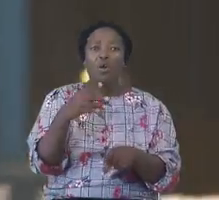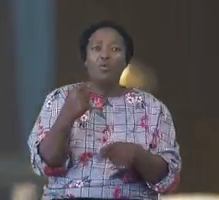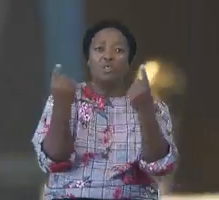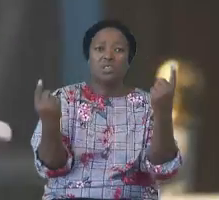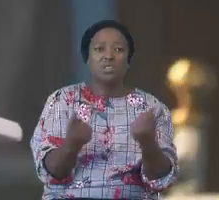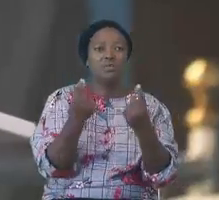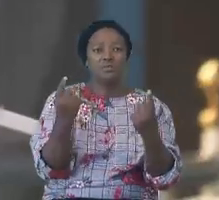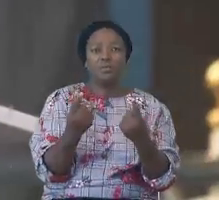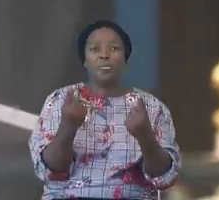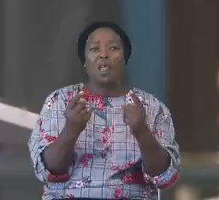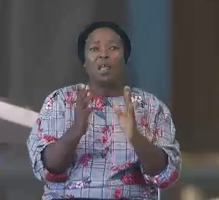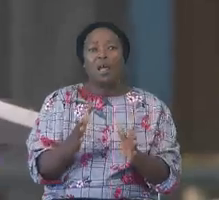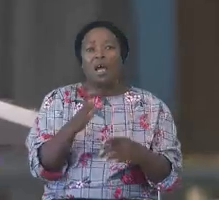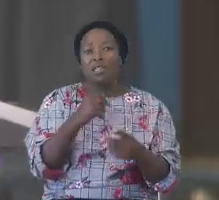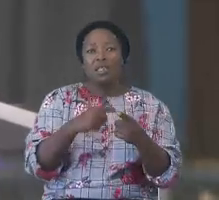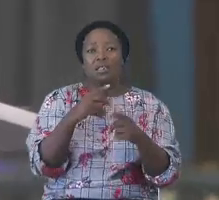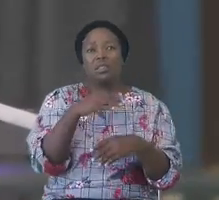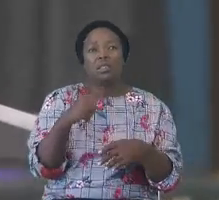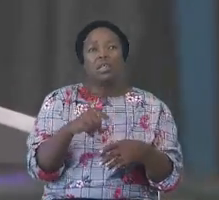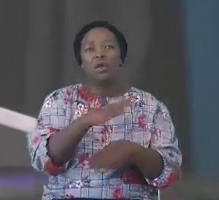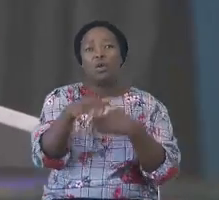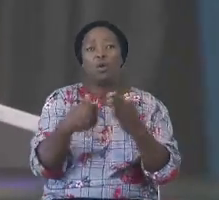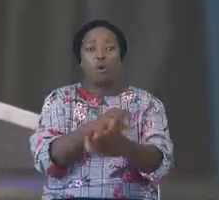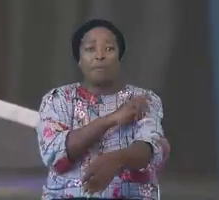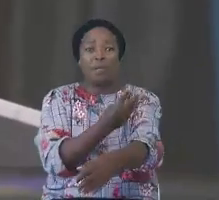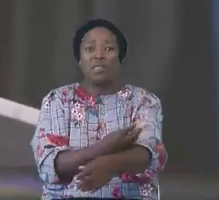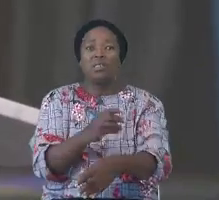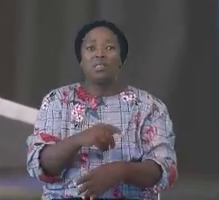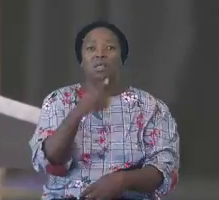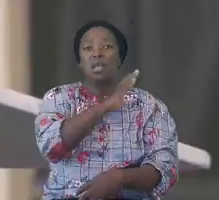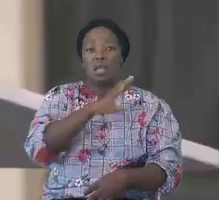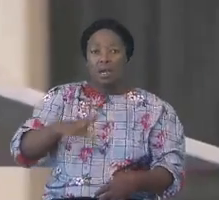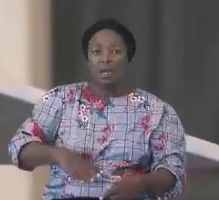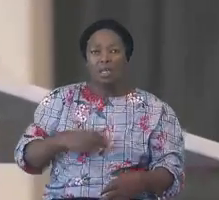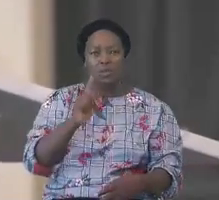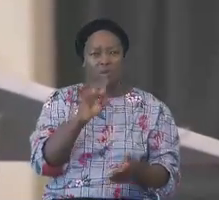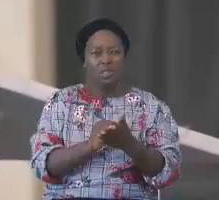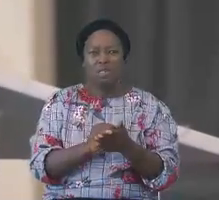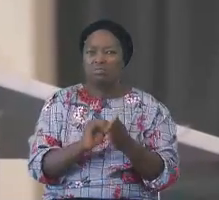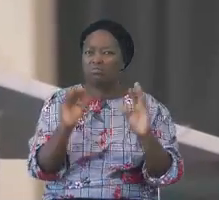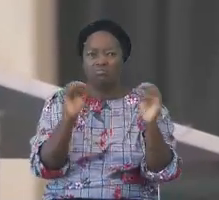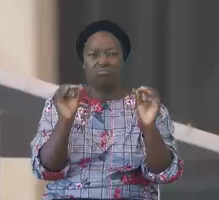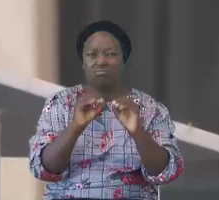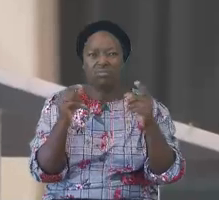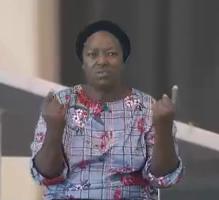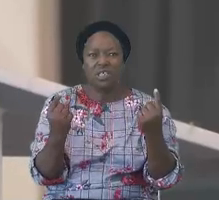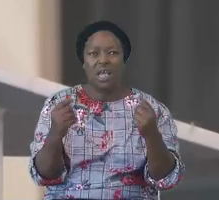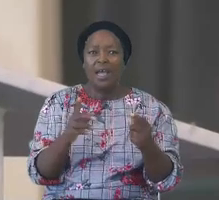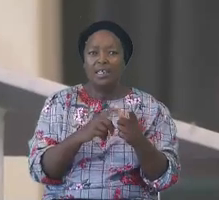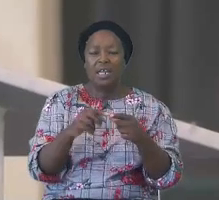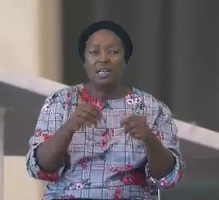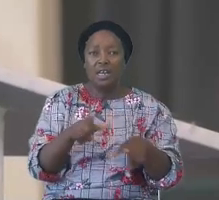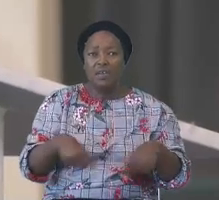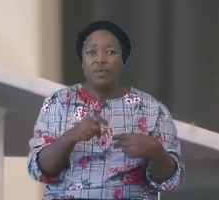Le juste qui se tient à la place des pécheurs. Et le Dieu Tout-Puissant